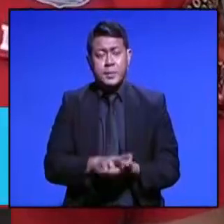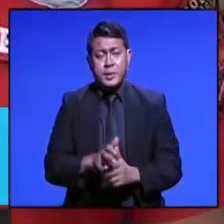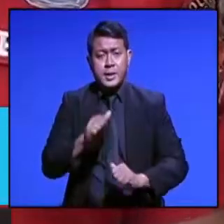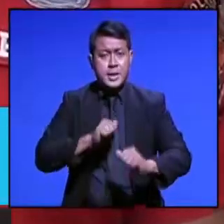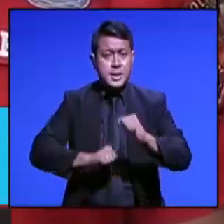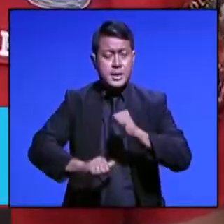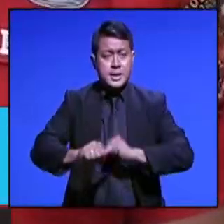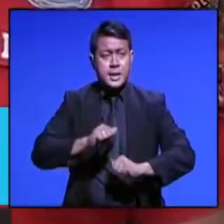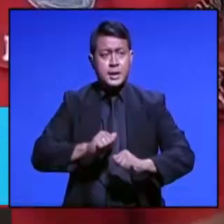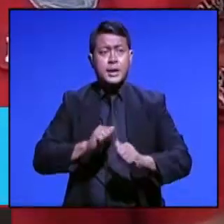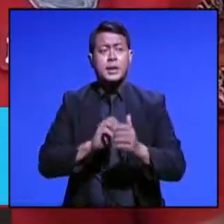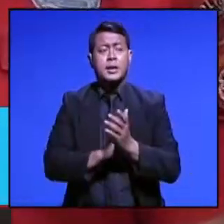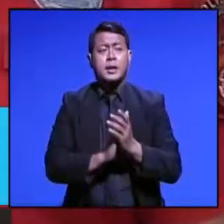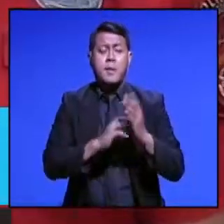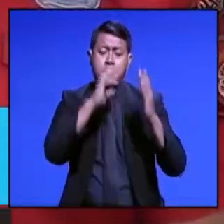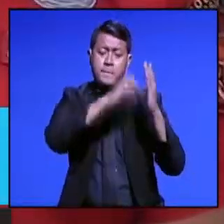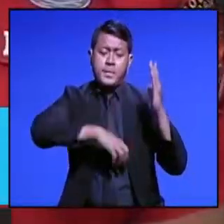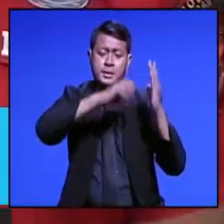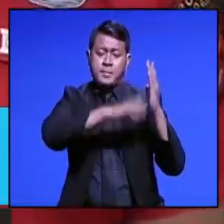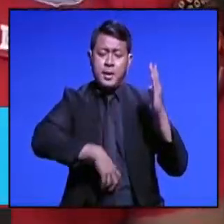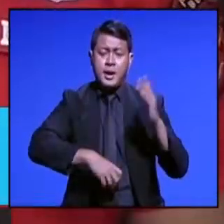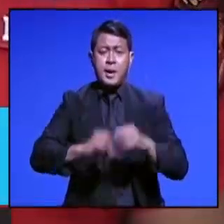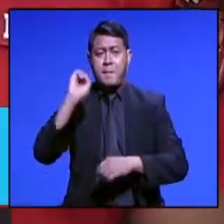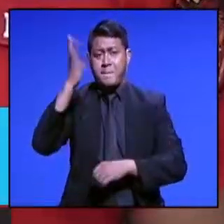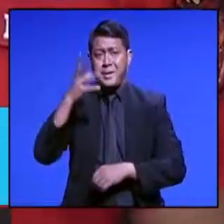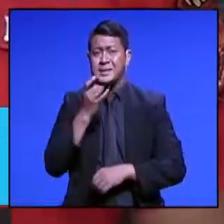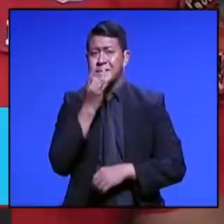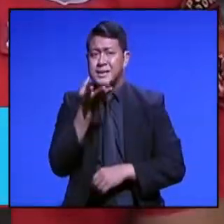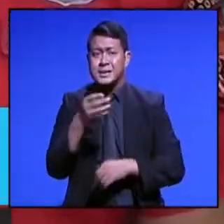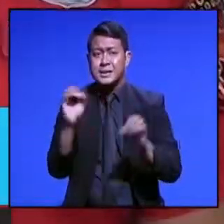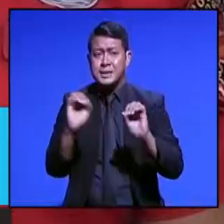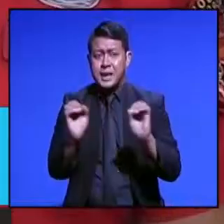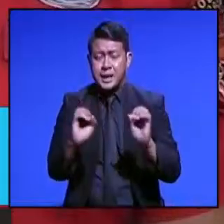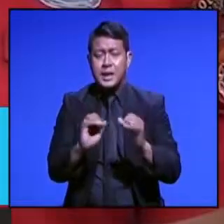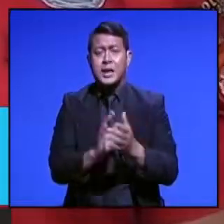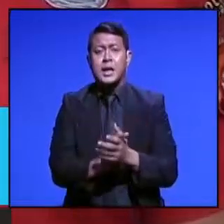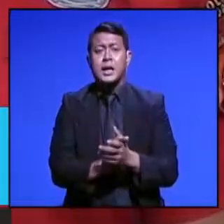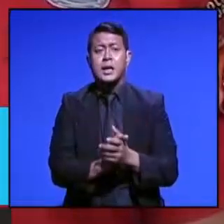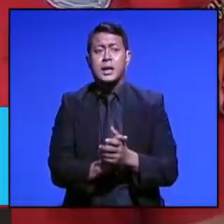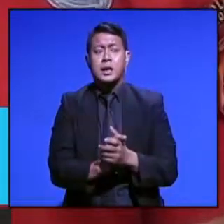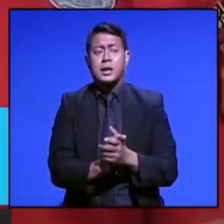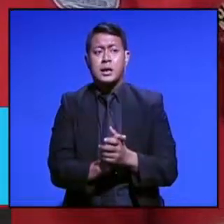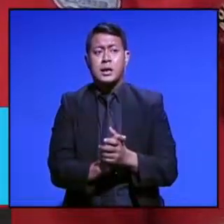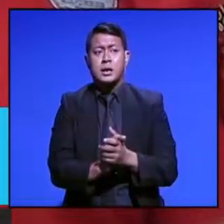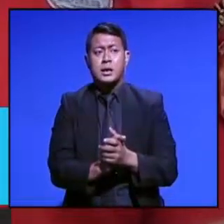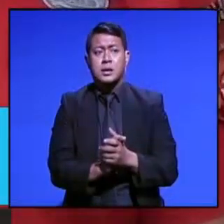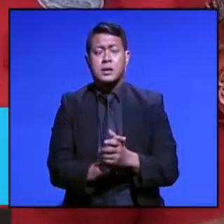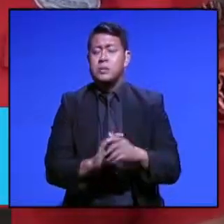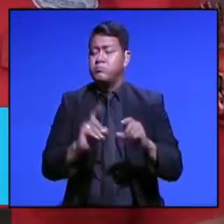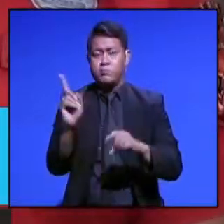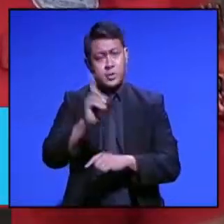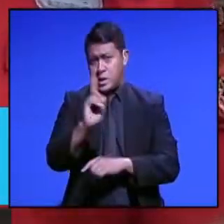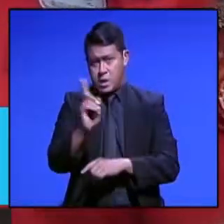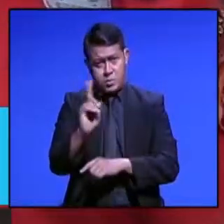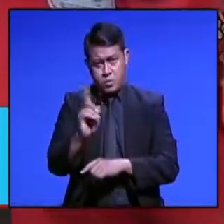kegiatan peti, pertambangan emas tanpa izin, termasuk juga pertambangan batu dan pasir, kita nyatakan tidak